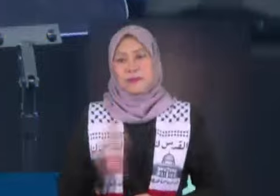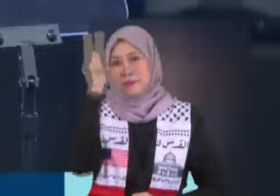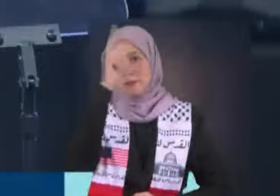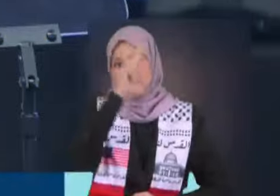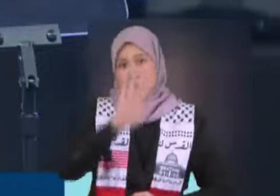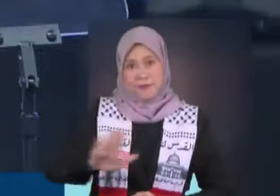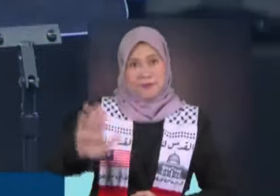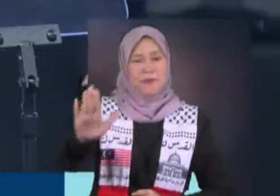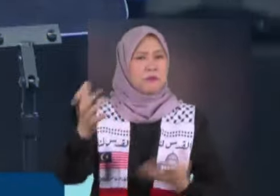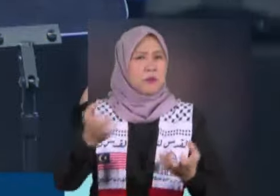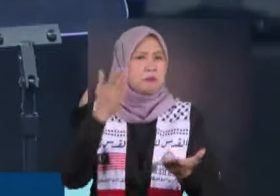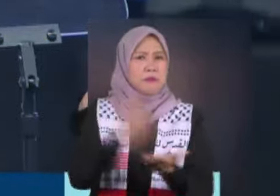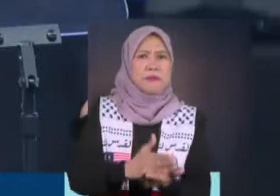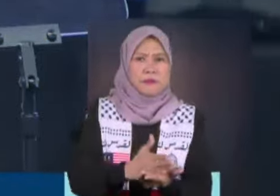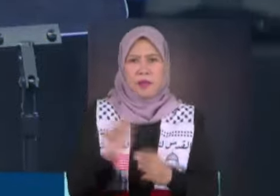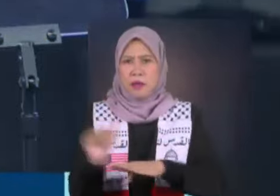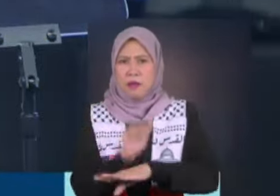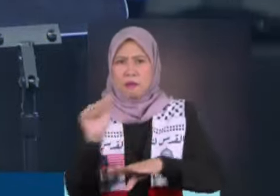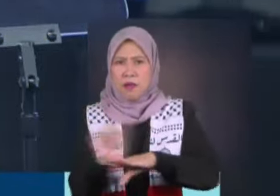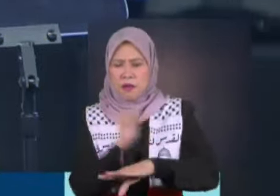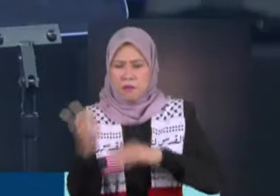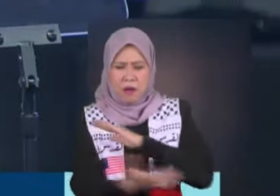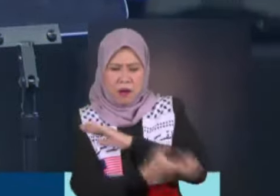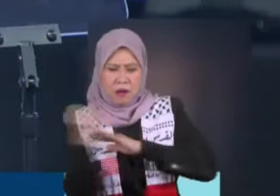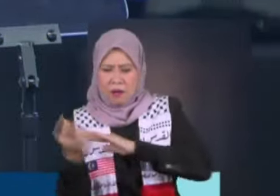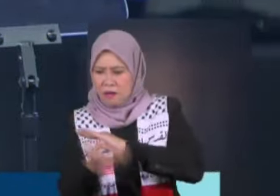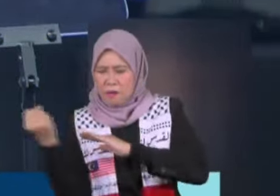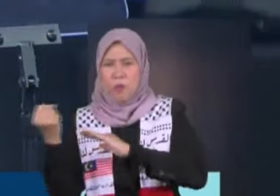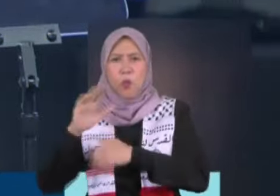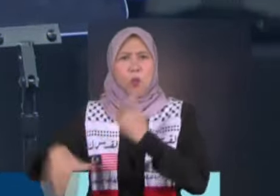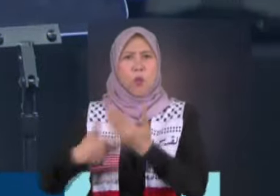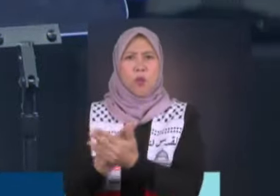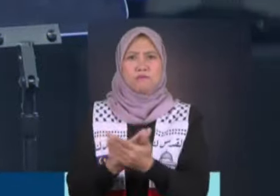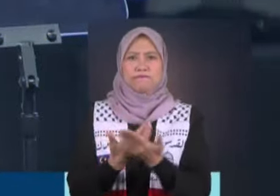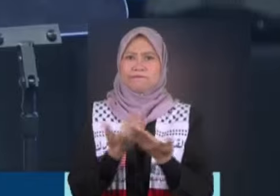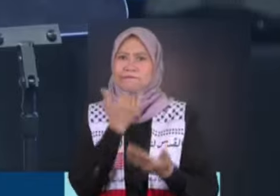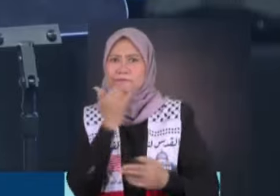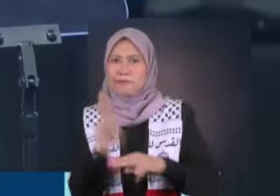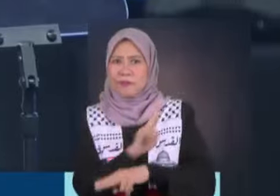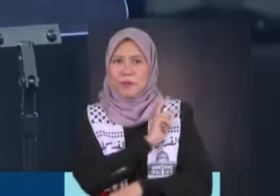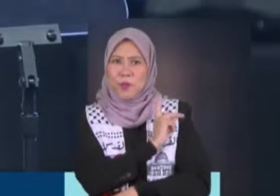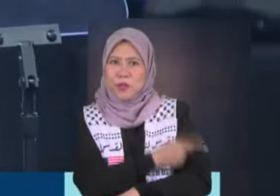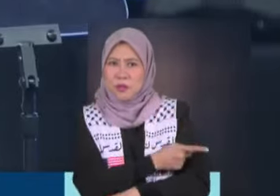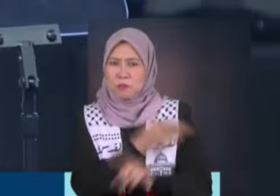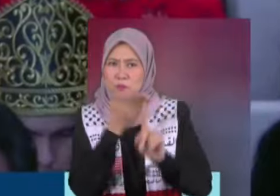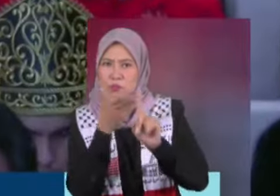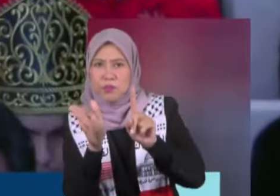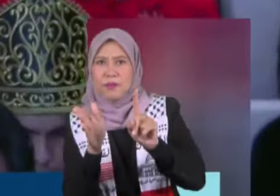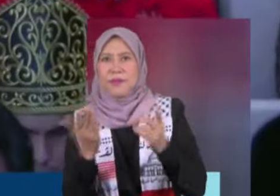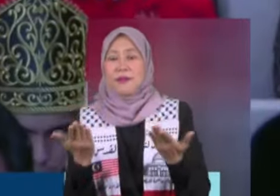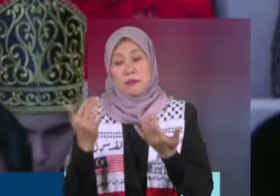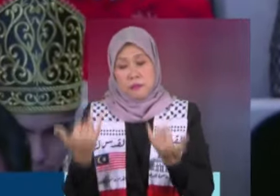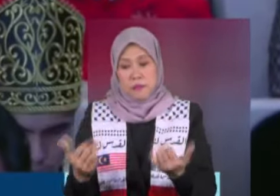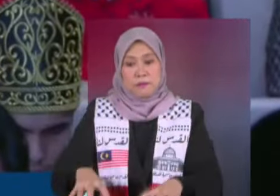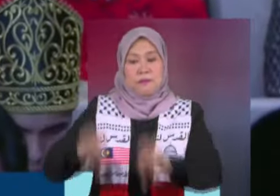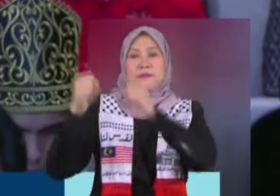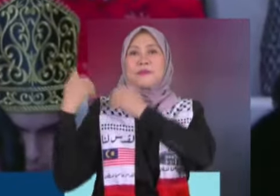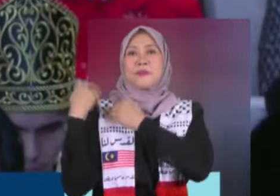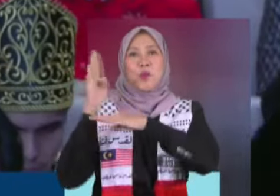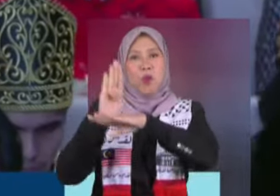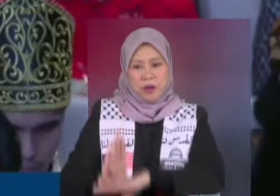Kerajaan Madani mahu menoktahkan amalan merompak kekayaan negara dan salah guna kuasa serta mewujudkan budaya baru kepimpinan yang